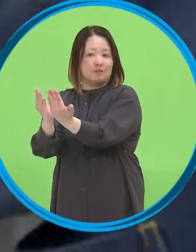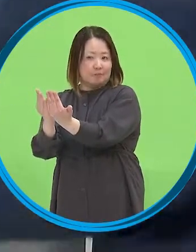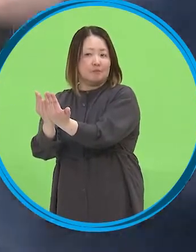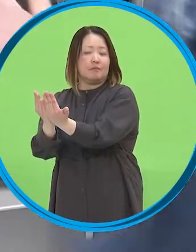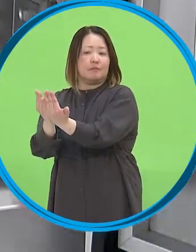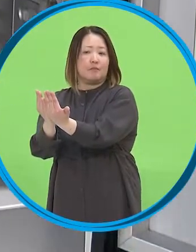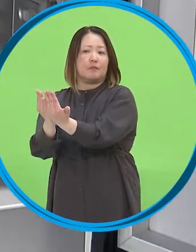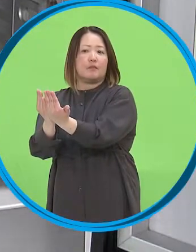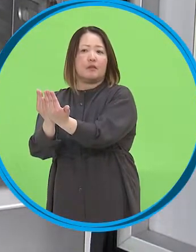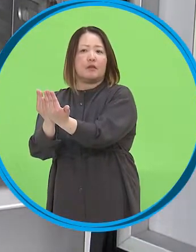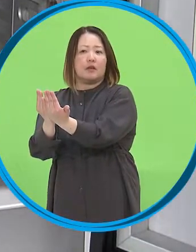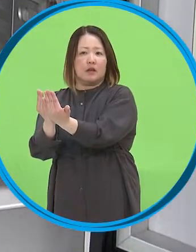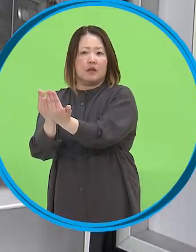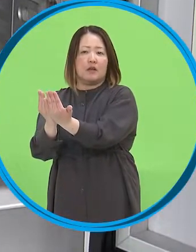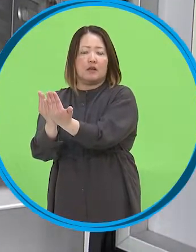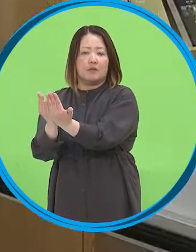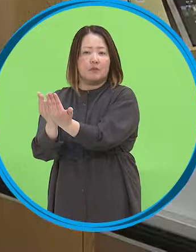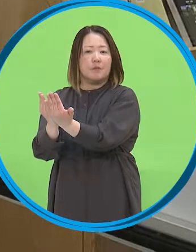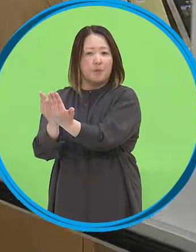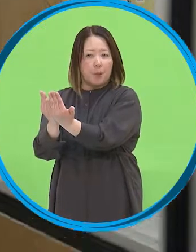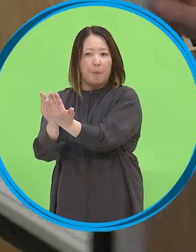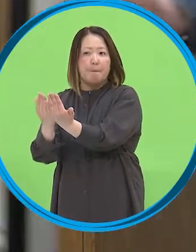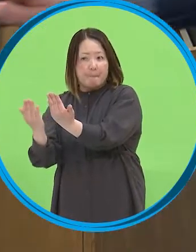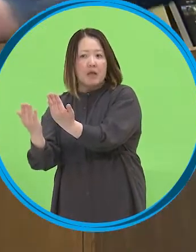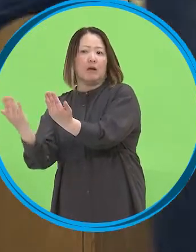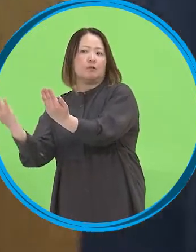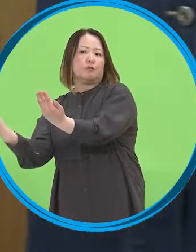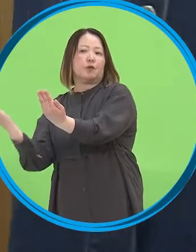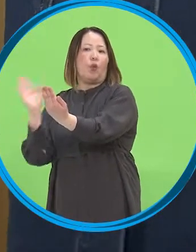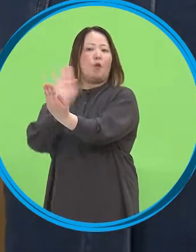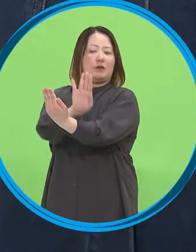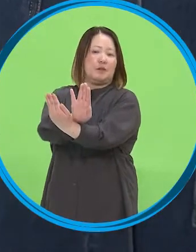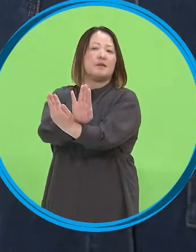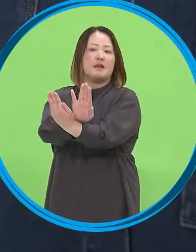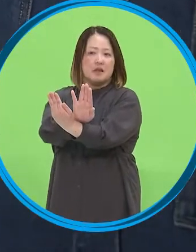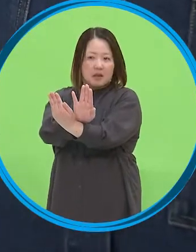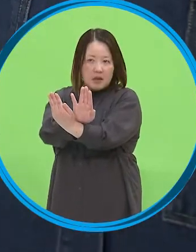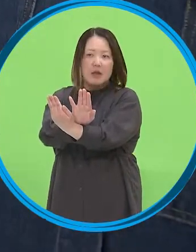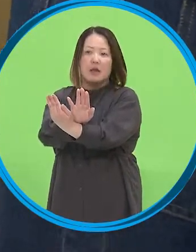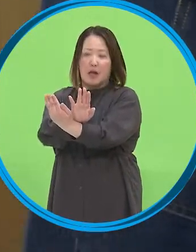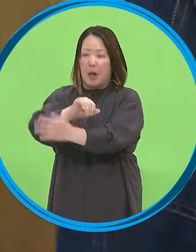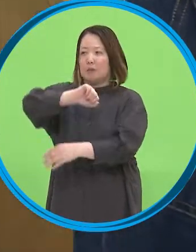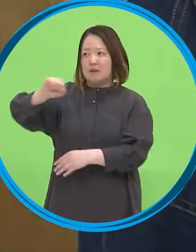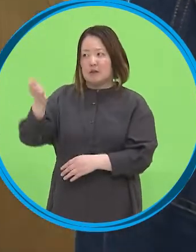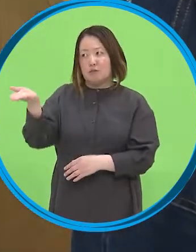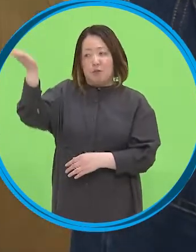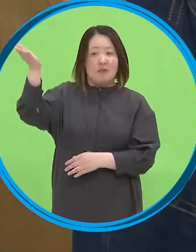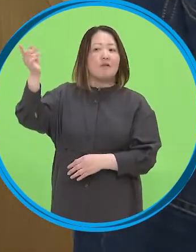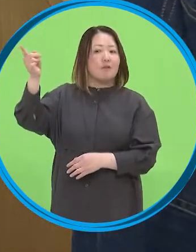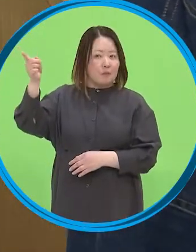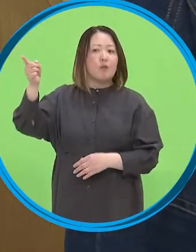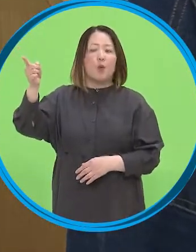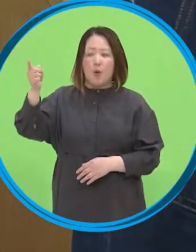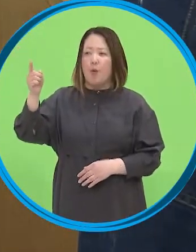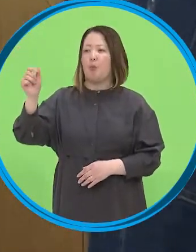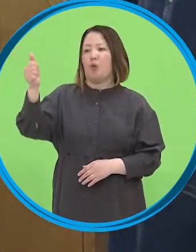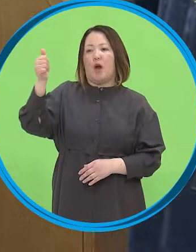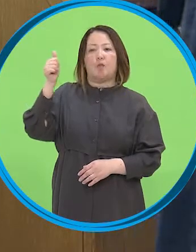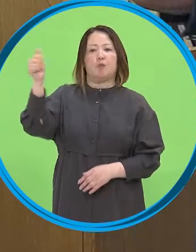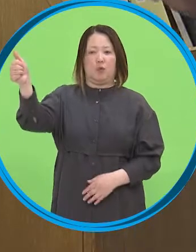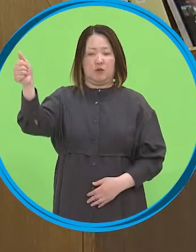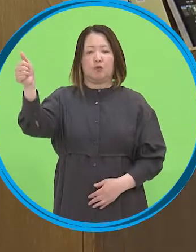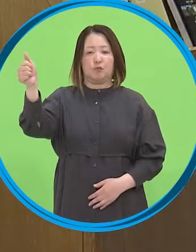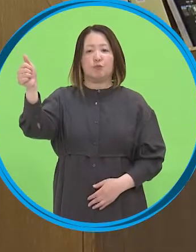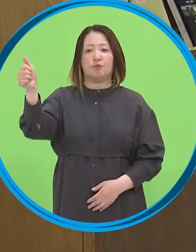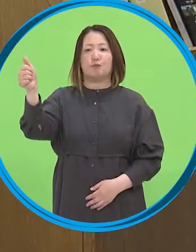ください。本を固定バーに仕掛けたら機械のドアを閉め、ドア上部右端にあるスタートボタン